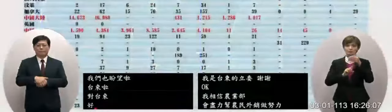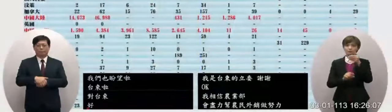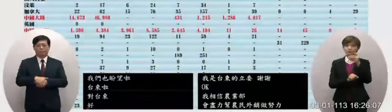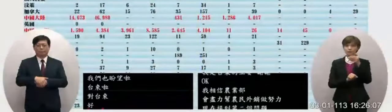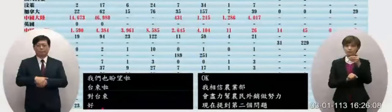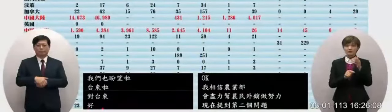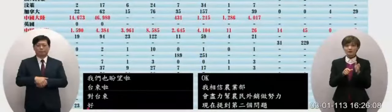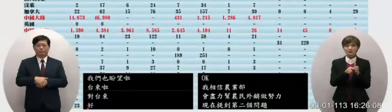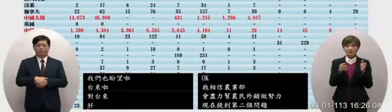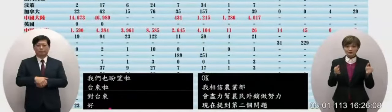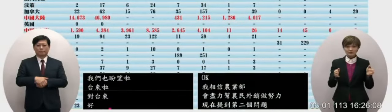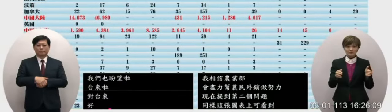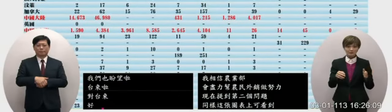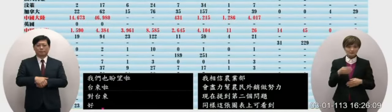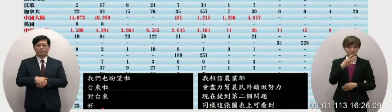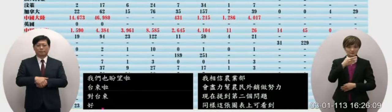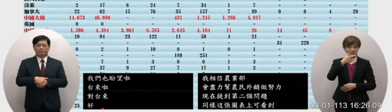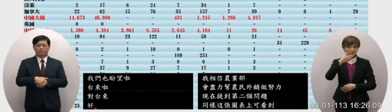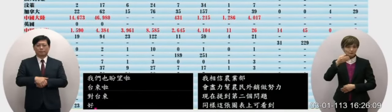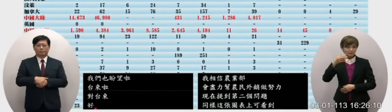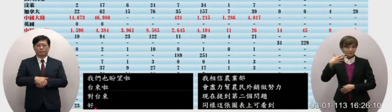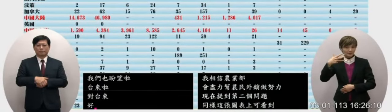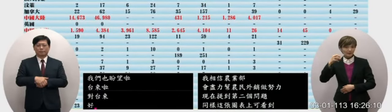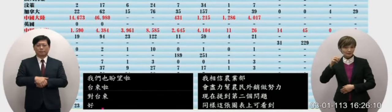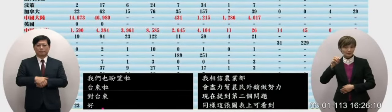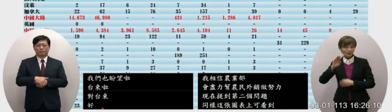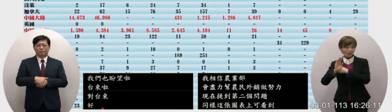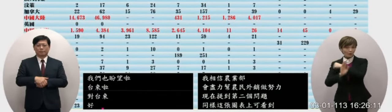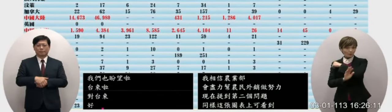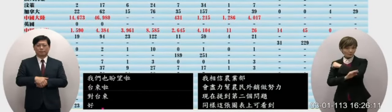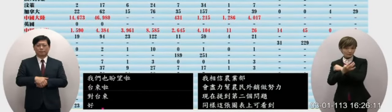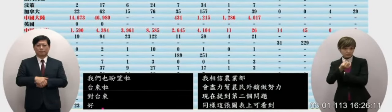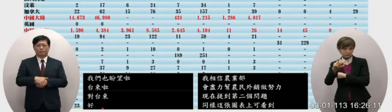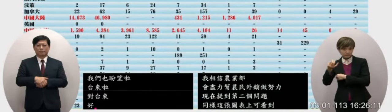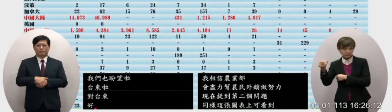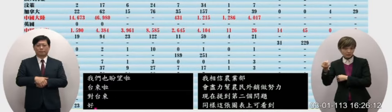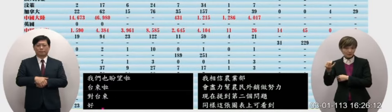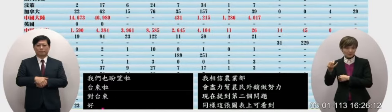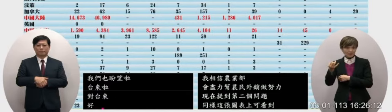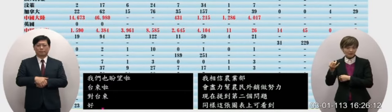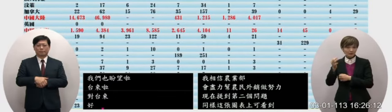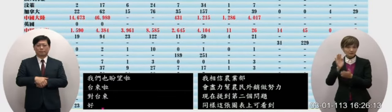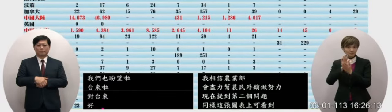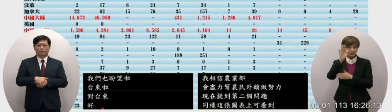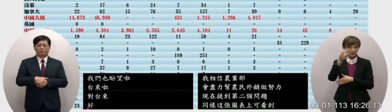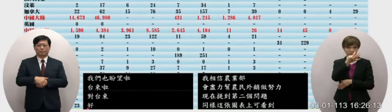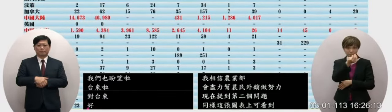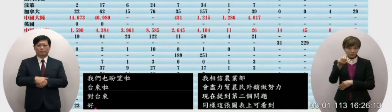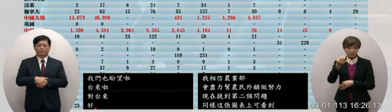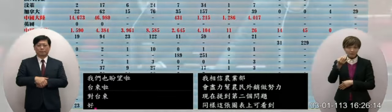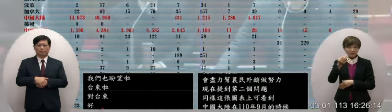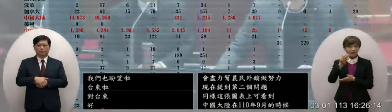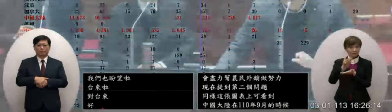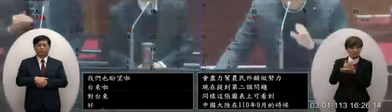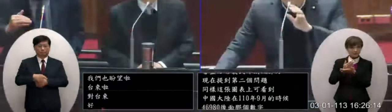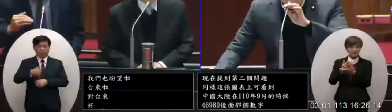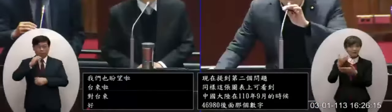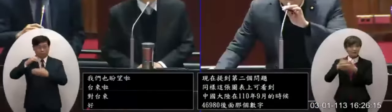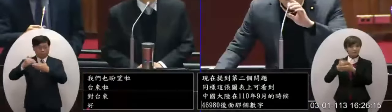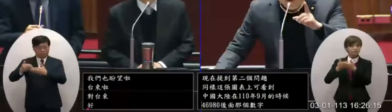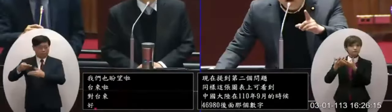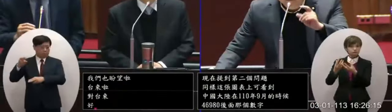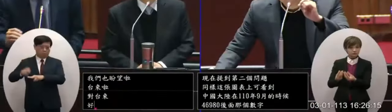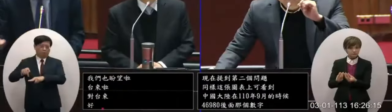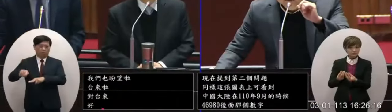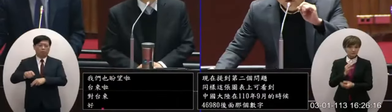个46980后面那个数字之后，开始数量都停滞甚至减少。 那是被中国禁